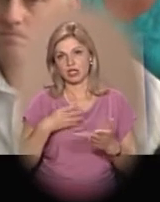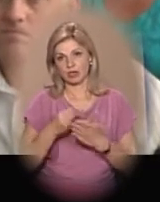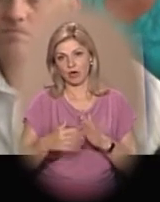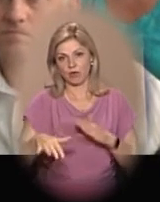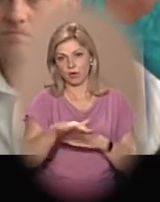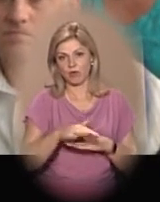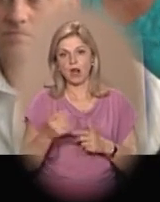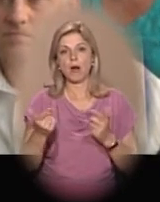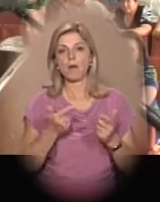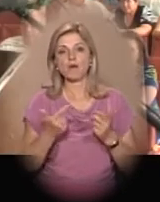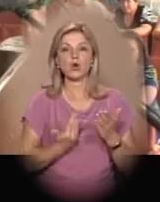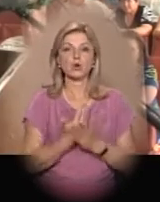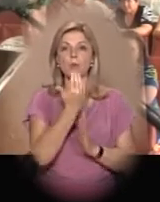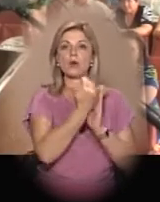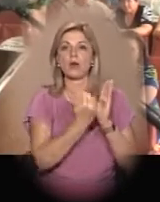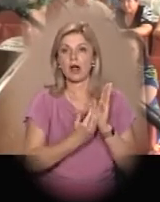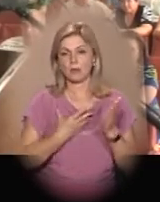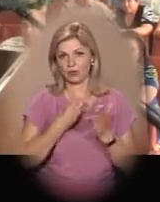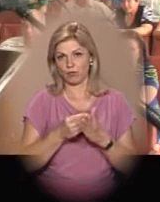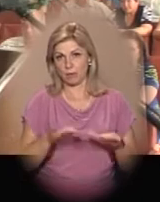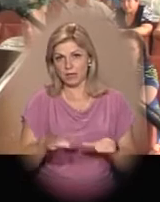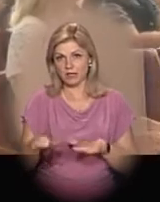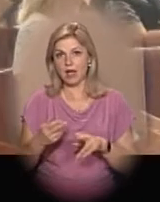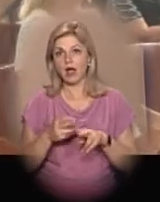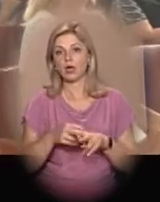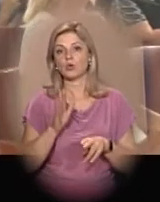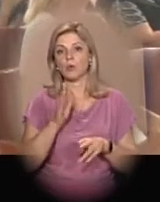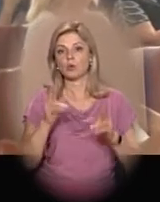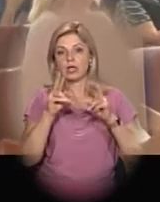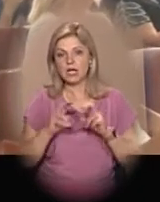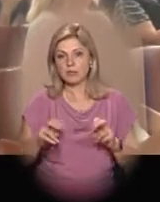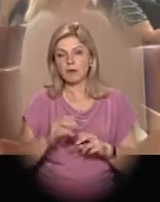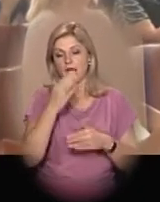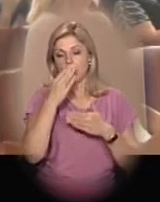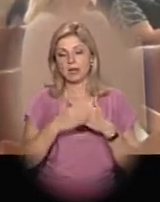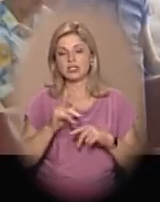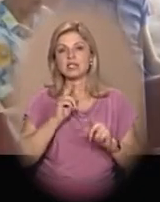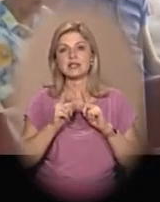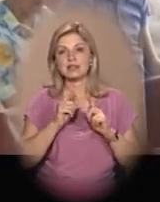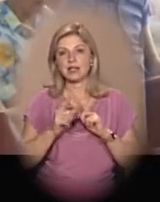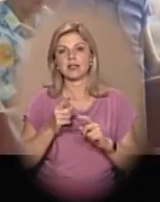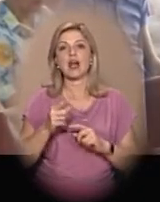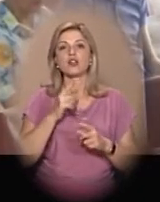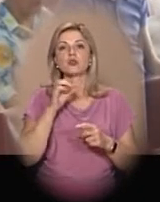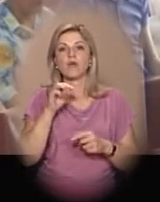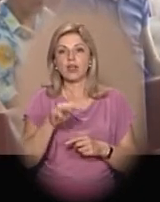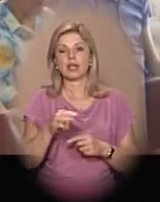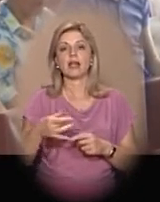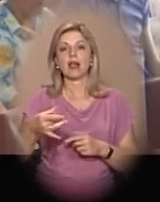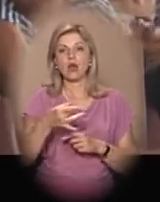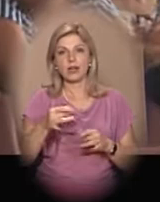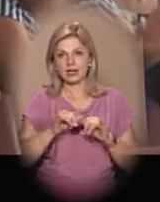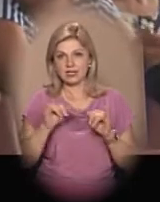підготувати презентаційні програми своєї місцевості, які будуть розглянуті на найближчому засіданні Ради регіонального розвитку.